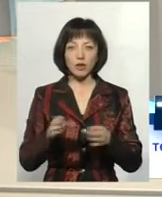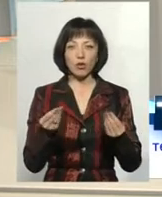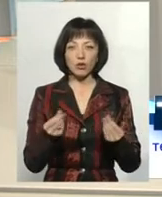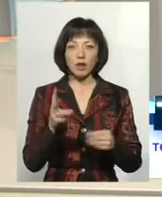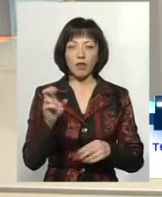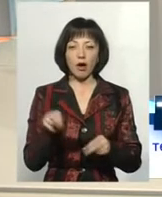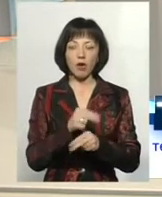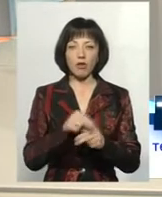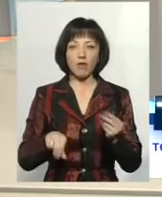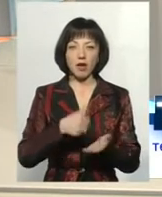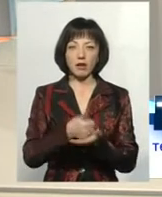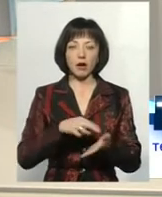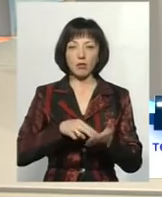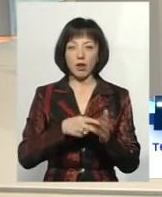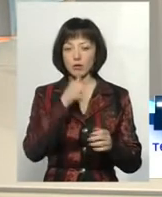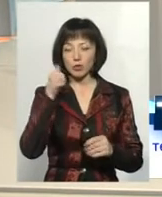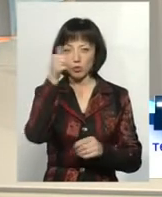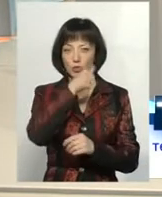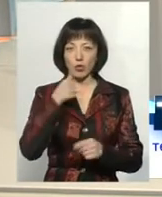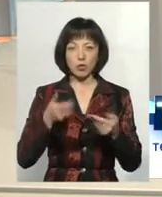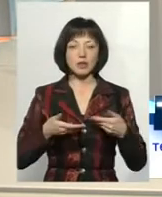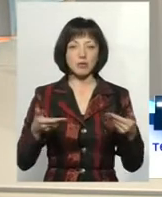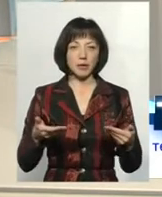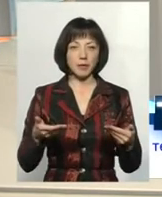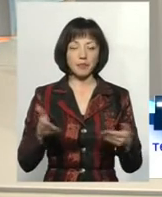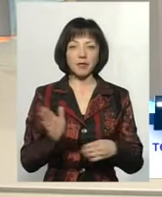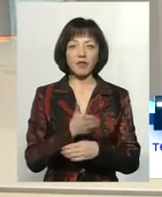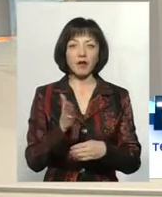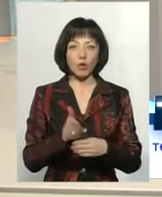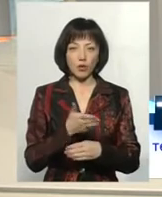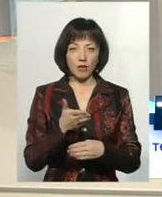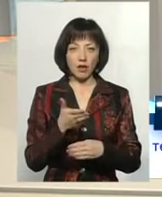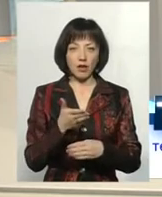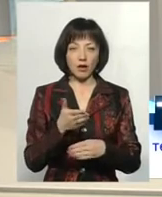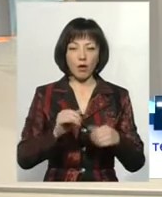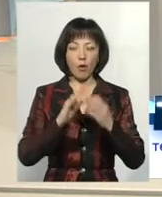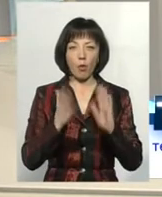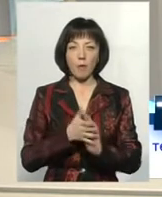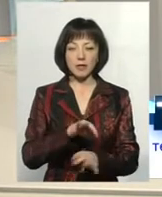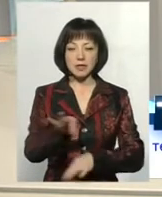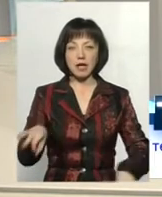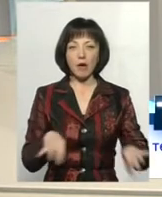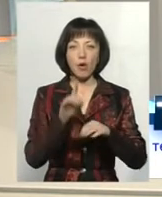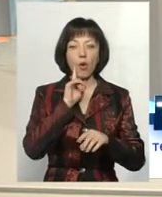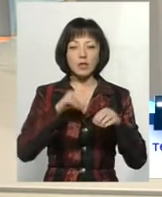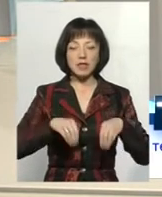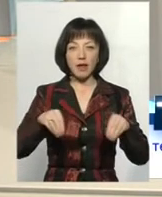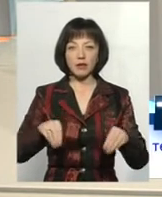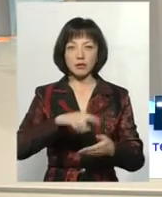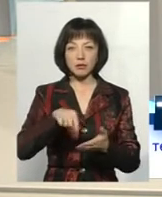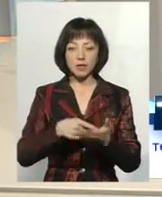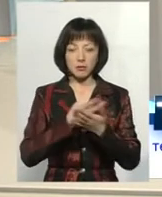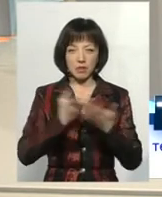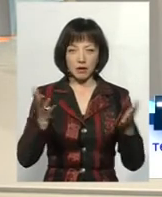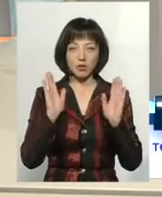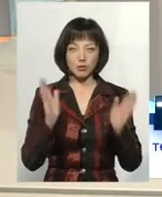на коригування генерального плану. В минулому році ми виготовили комплексну схему озеленення міста, яка буде представлена